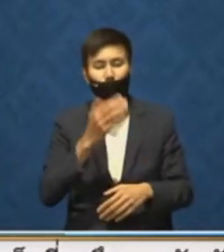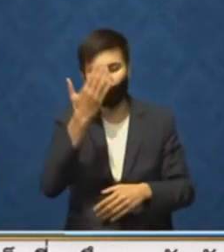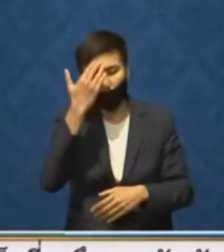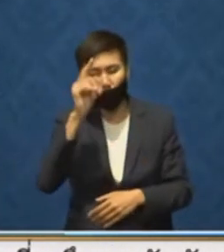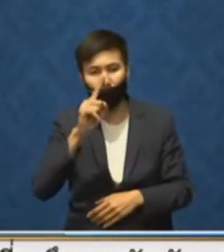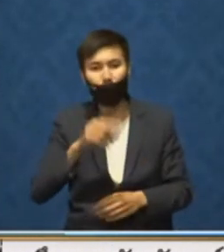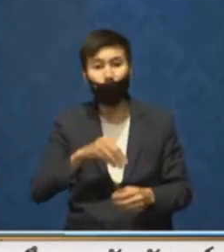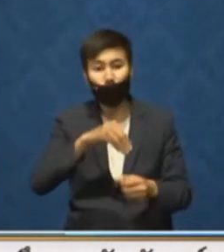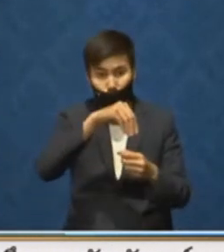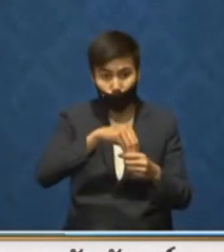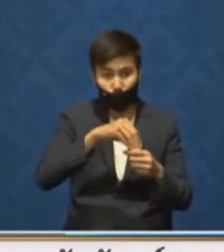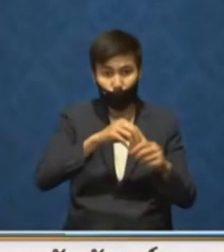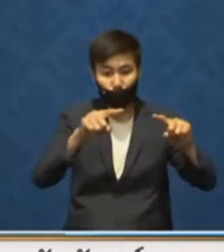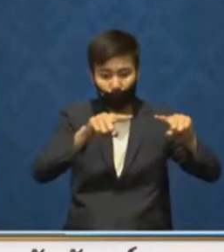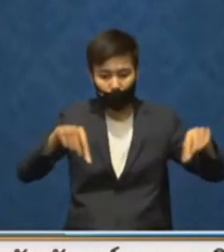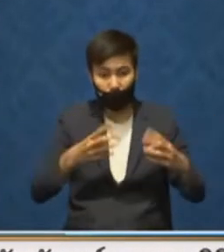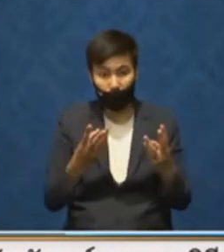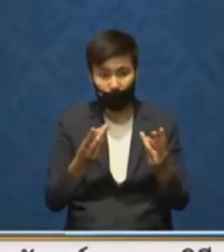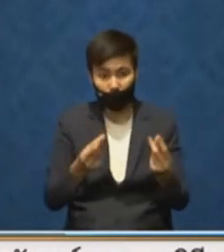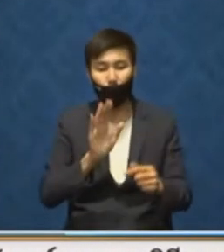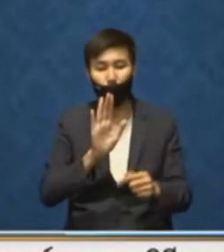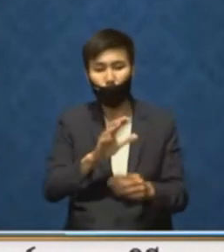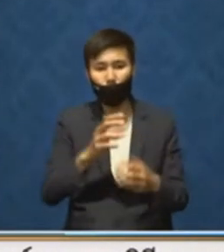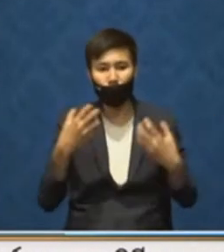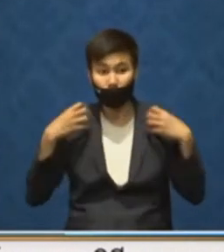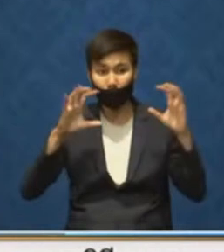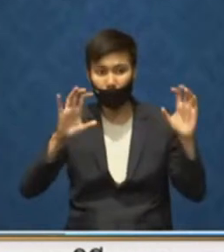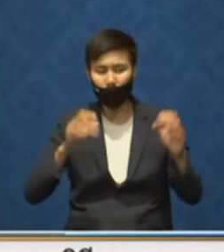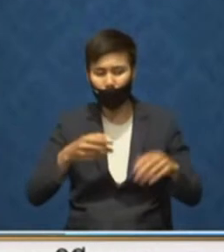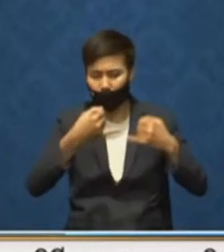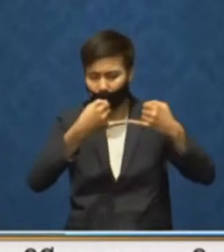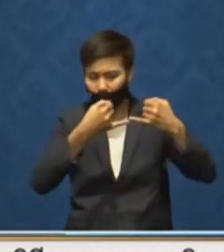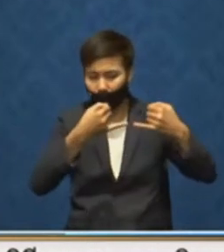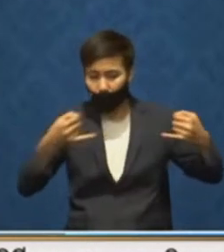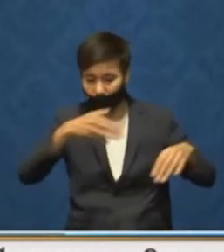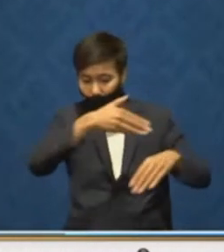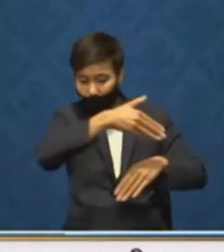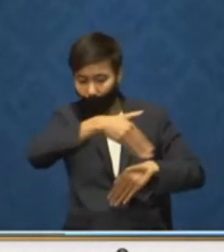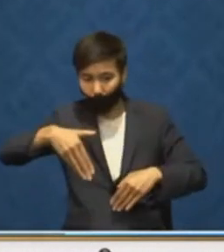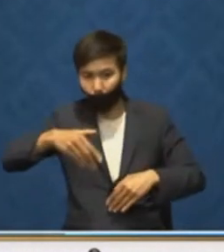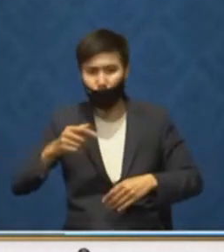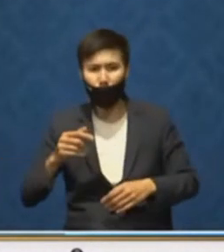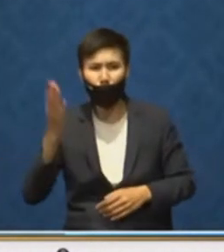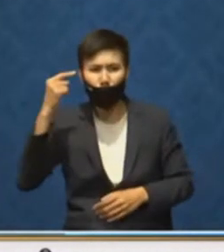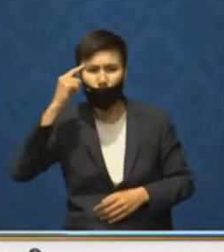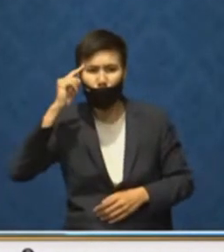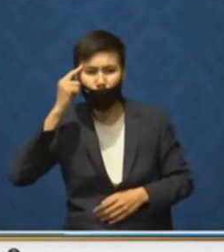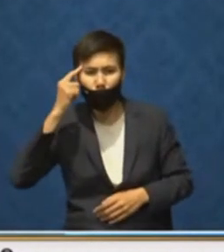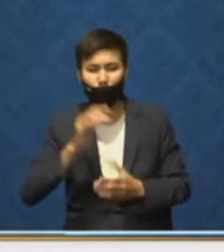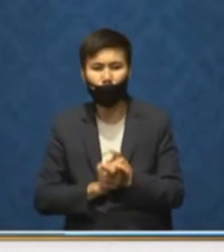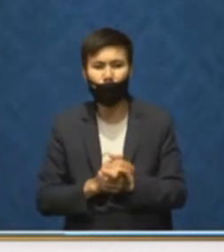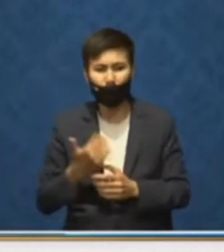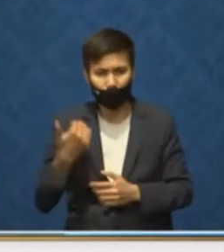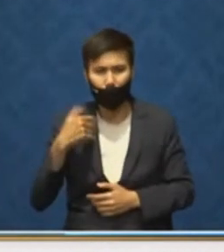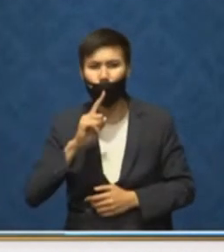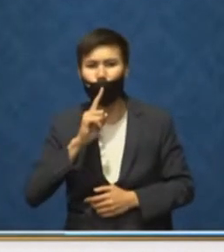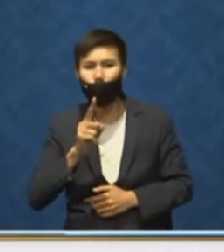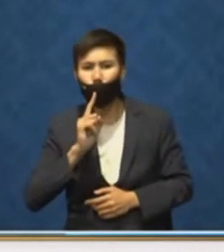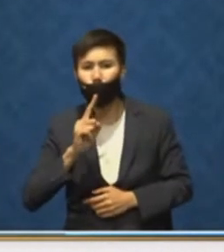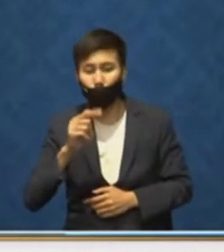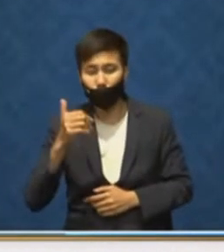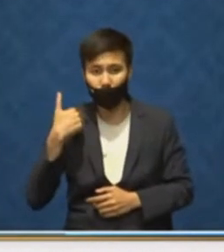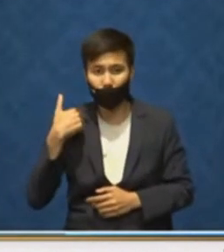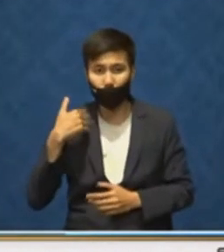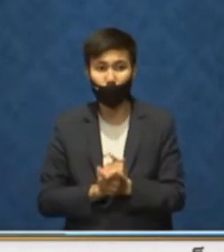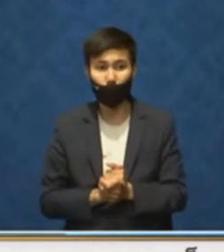แล้วกันถ้าเข้ามานะไอ้ไอ้เส้นเนี่ยมันฉีดมาแล้วก็อยู่ตรงนี้เด้อมันอยู่ไม่รู้ของใครโดนสองทางกับฟองอ่ะวันนี้จะอยู่ข้างนี้